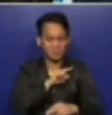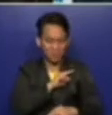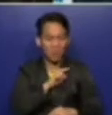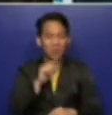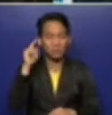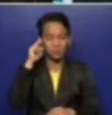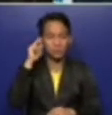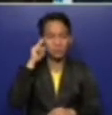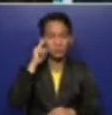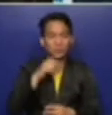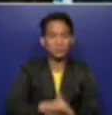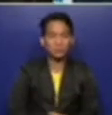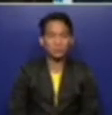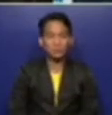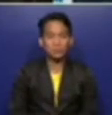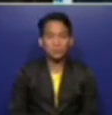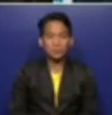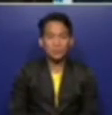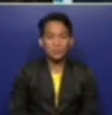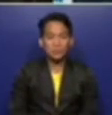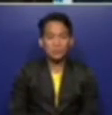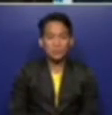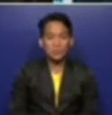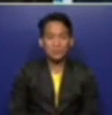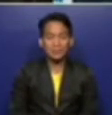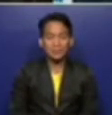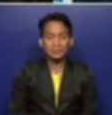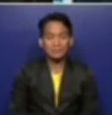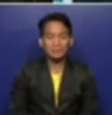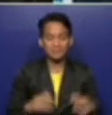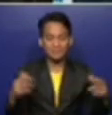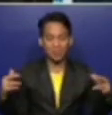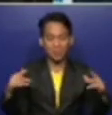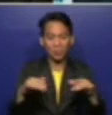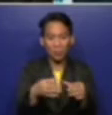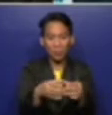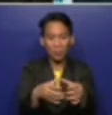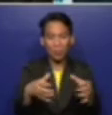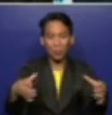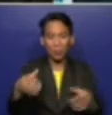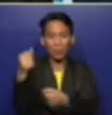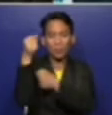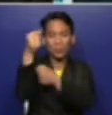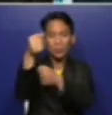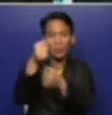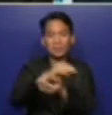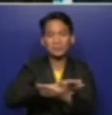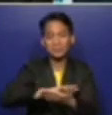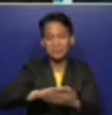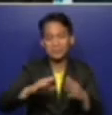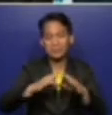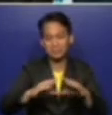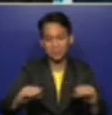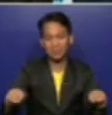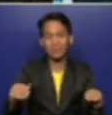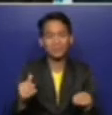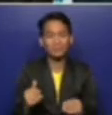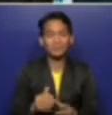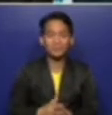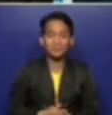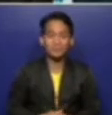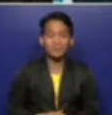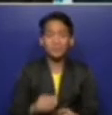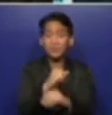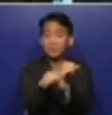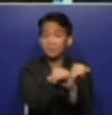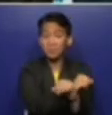ทำให้การชุมนุมนั้นเป็นไปด้วยความสงบเรียบร้อยนะครับส่วนในเรื่องของการป้องกันอย่างไร